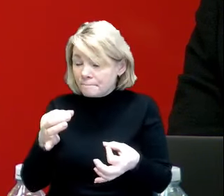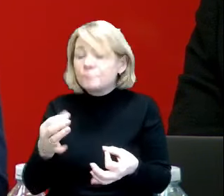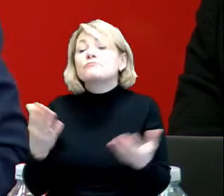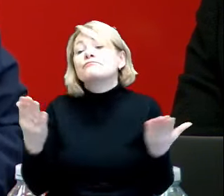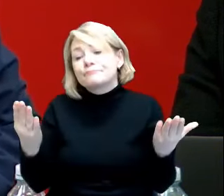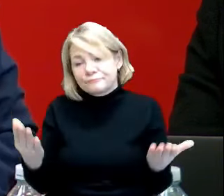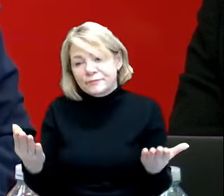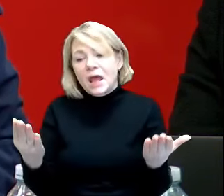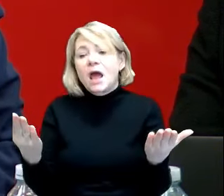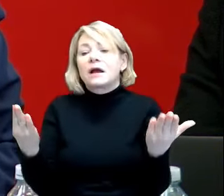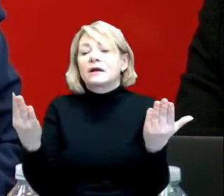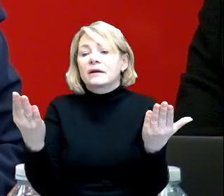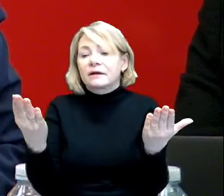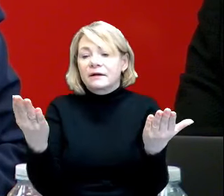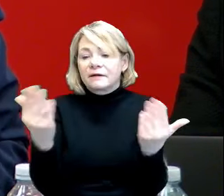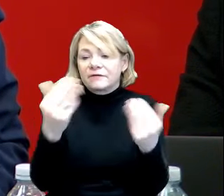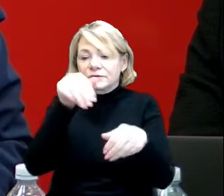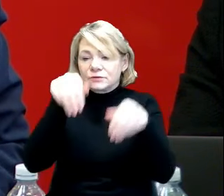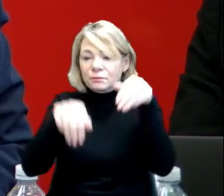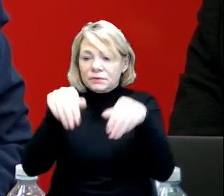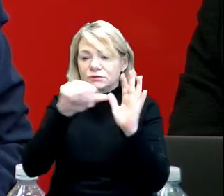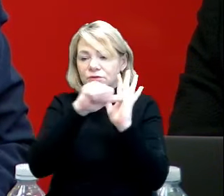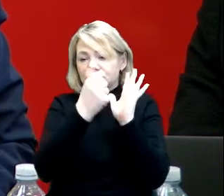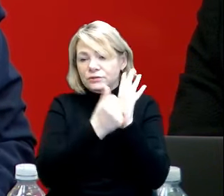16 darbotvarkės klausimus